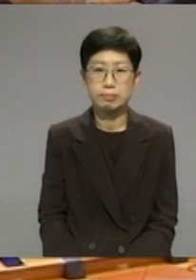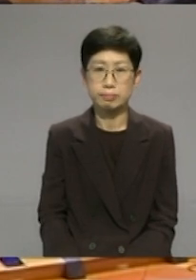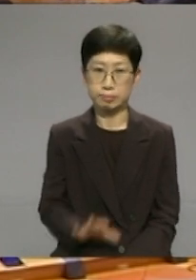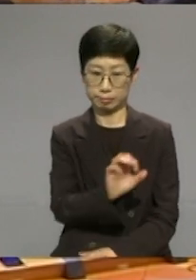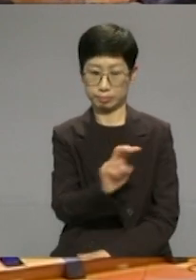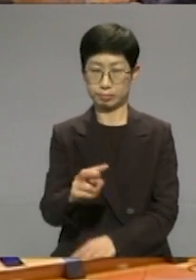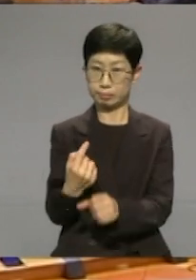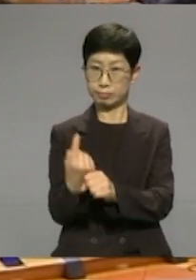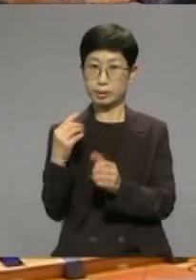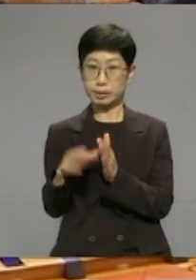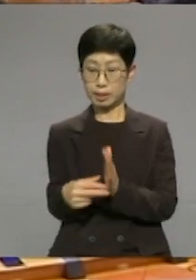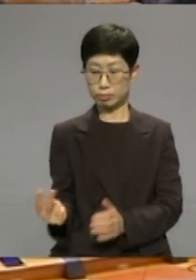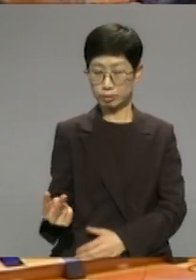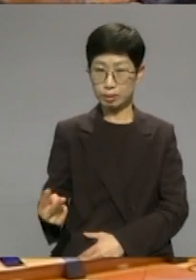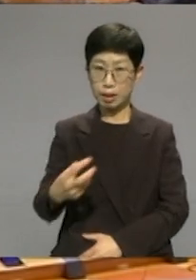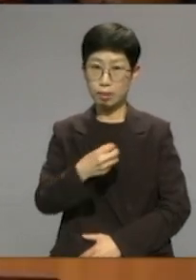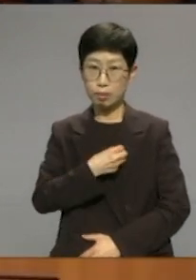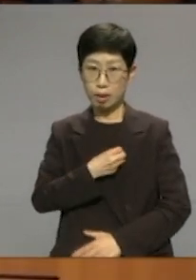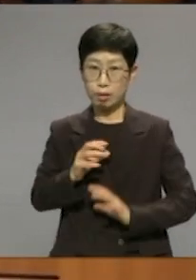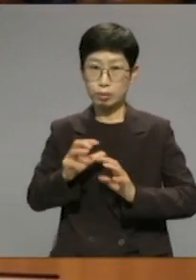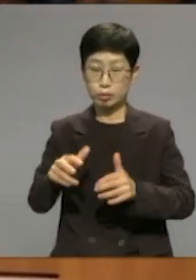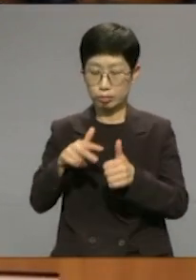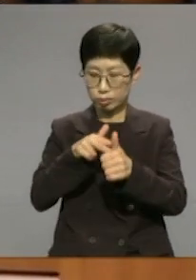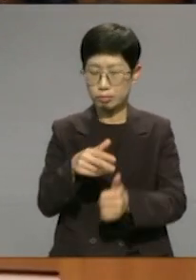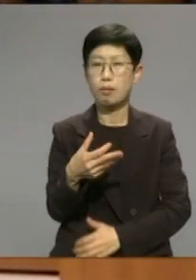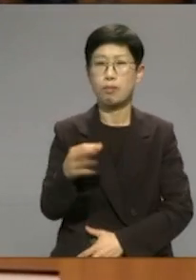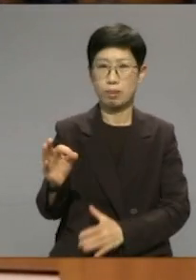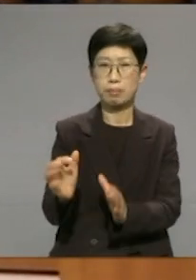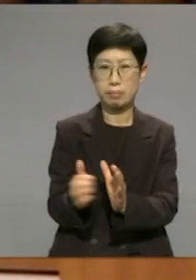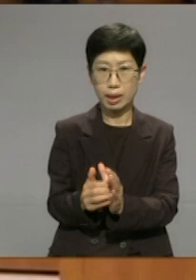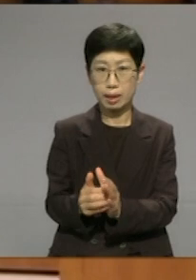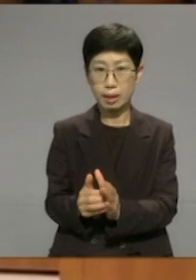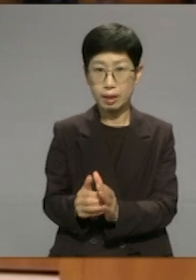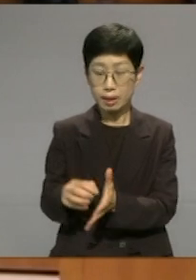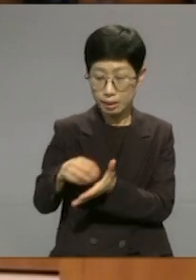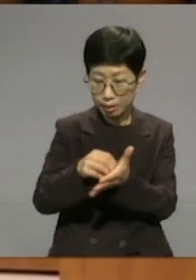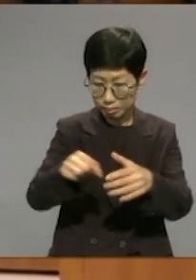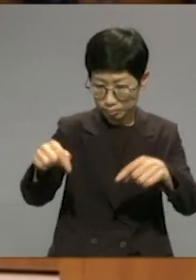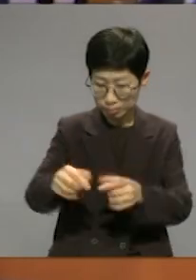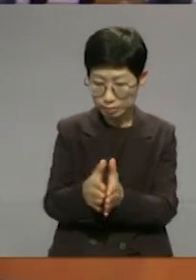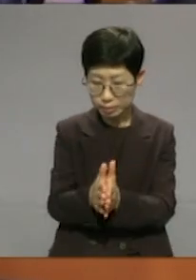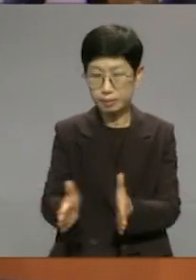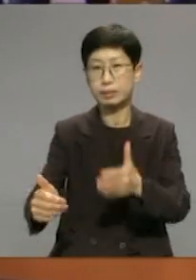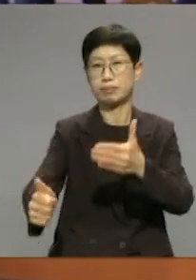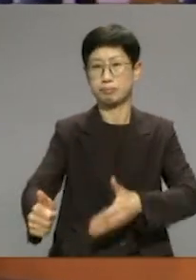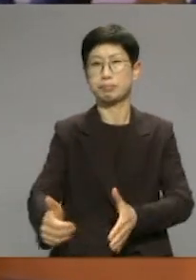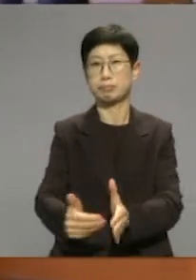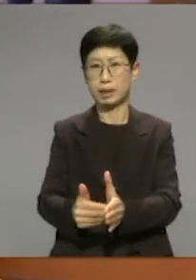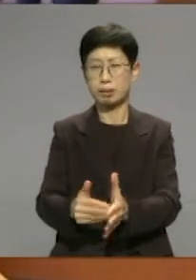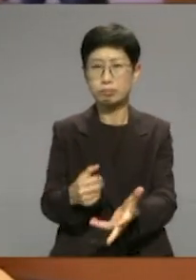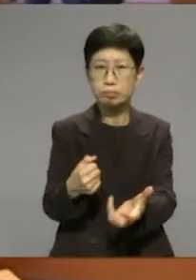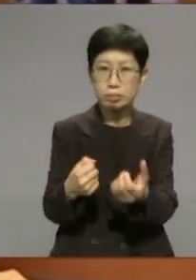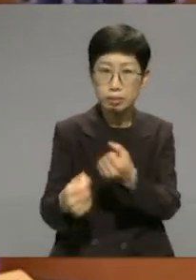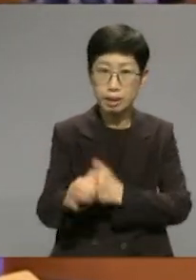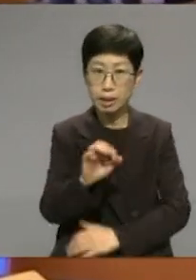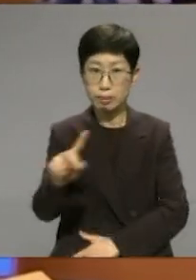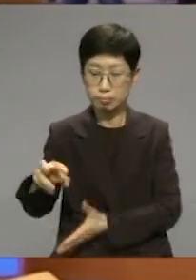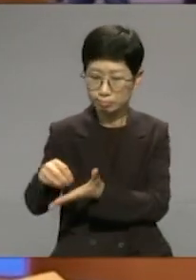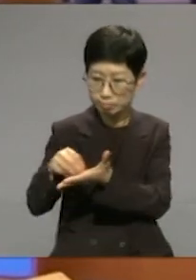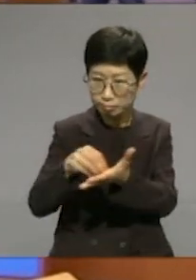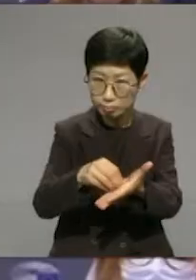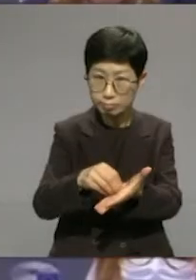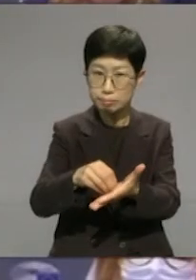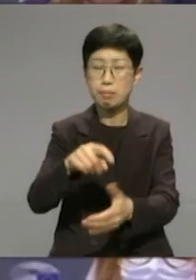이유는 지난해 두 나라의 회원 후보 지위를 하고 협상 시를 권한 있습니다 그럼에도이 정식회원이